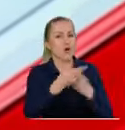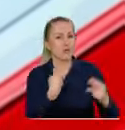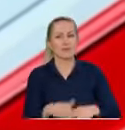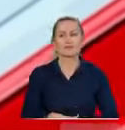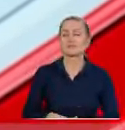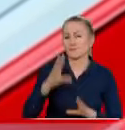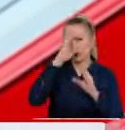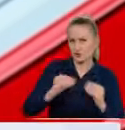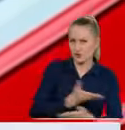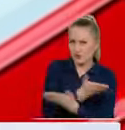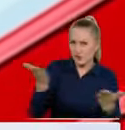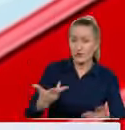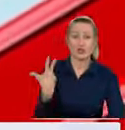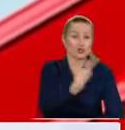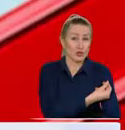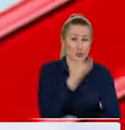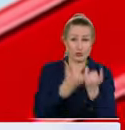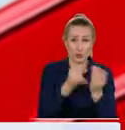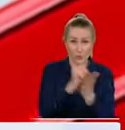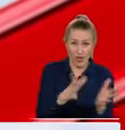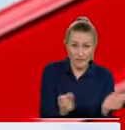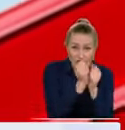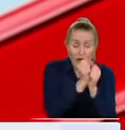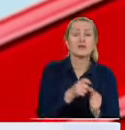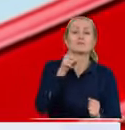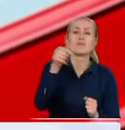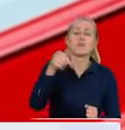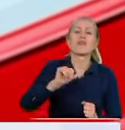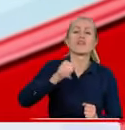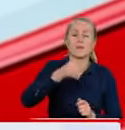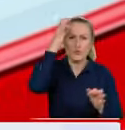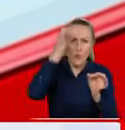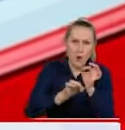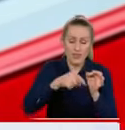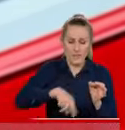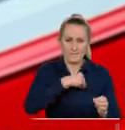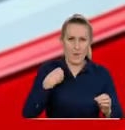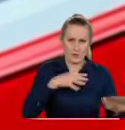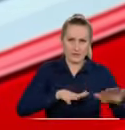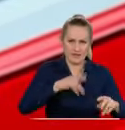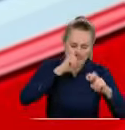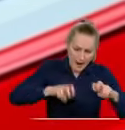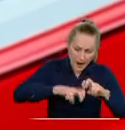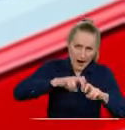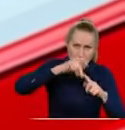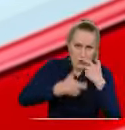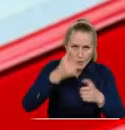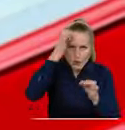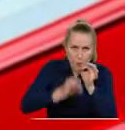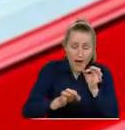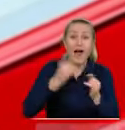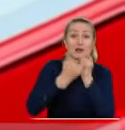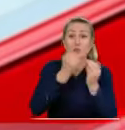Szanowni państwo, szczepionka, kiedy już rzeczywiście zostanie wynaleziona, powinna najpierw zostać wnikliwie u nas przebadana, a następnie, jeżeli